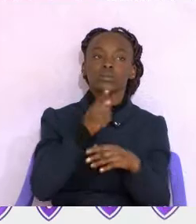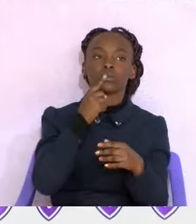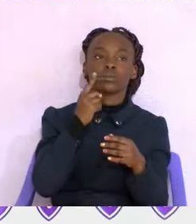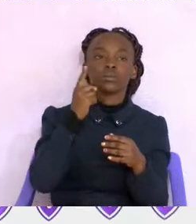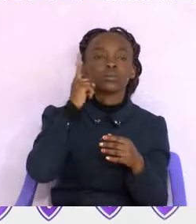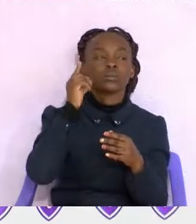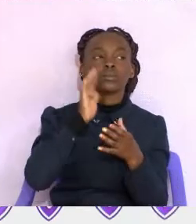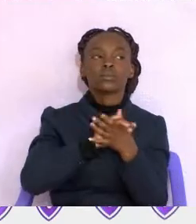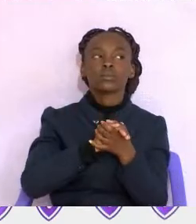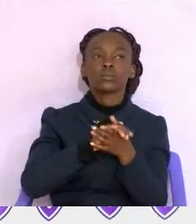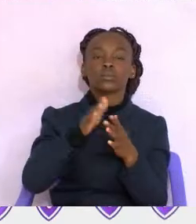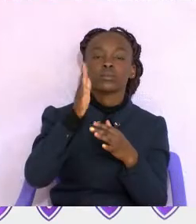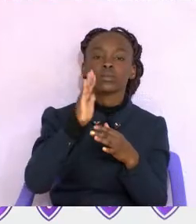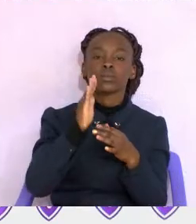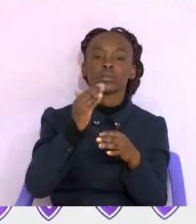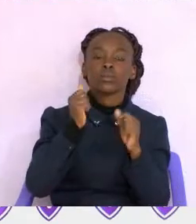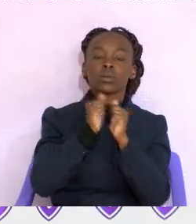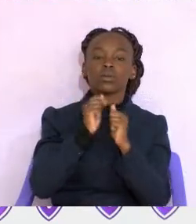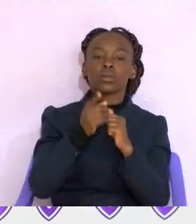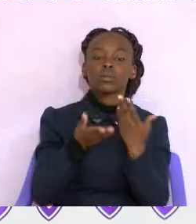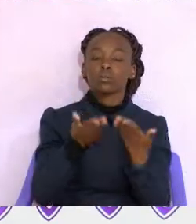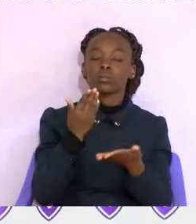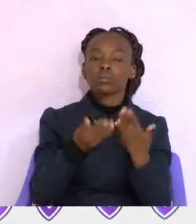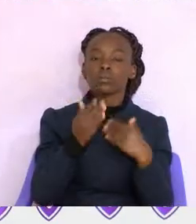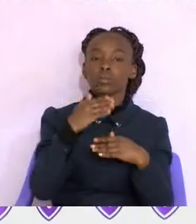wewe. Kwamba it does not matter what the environment is